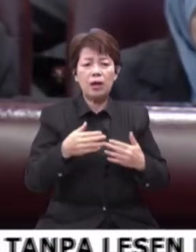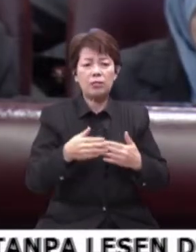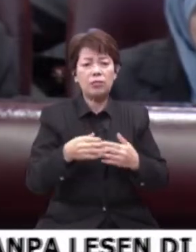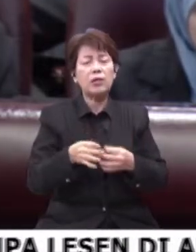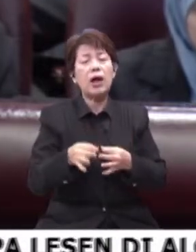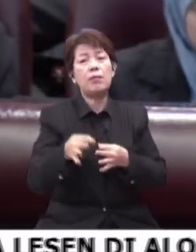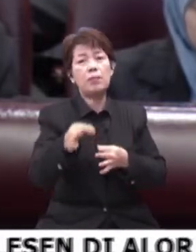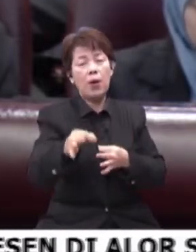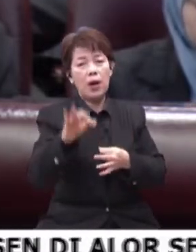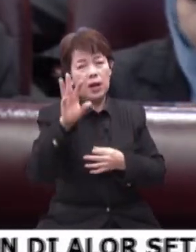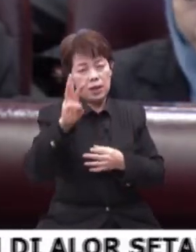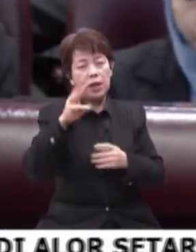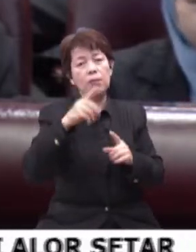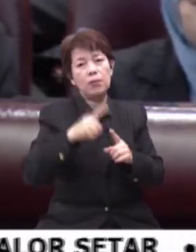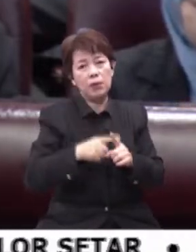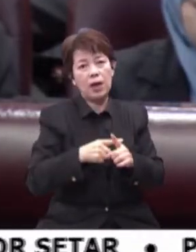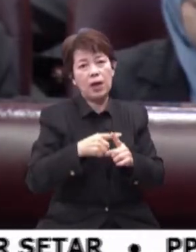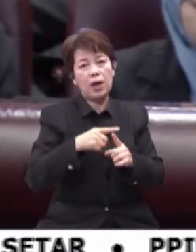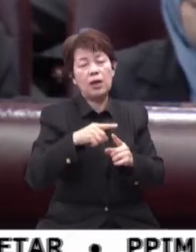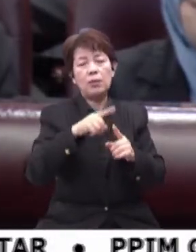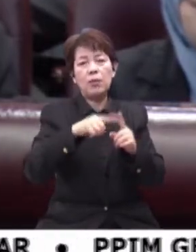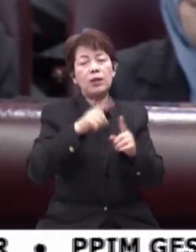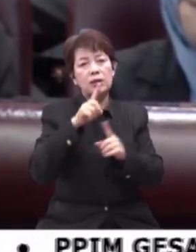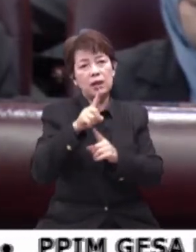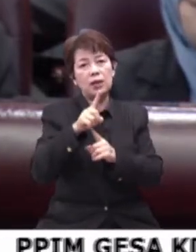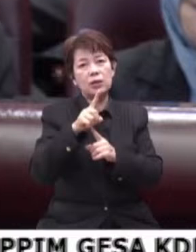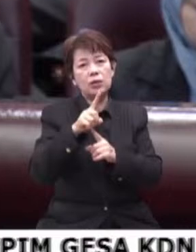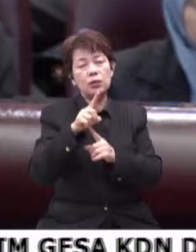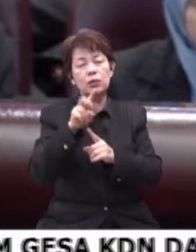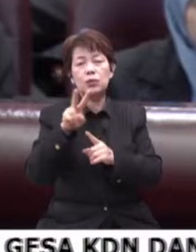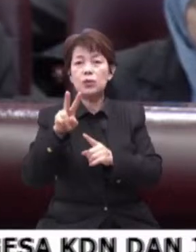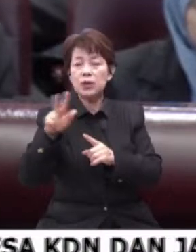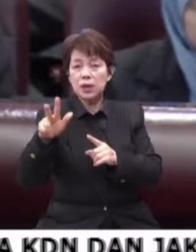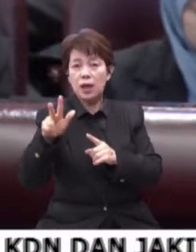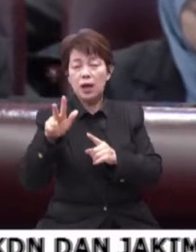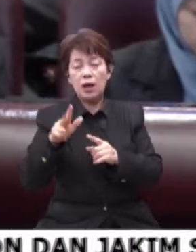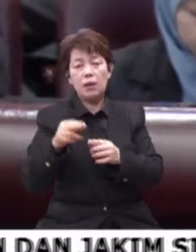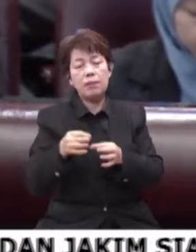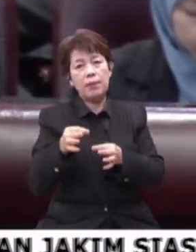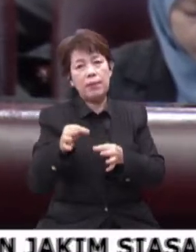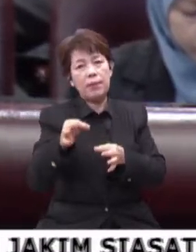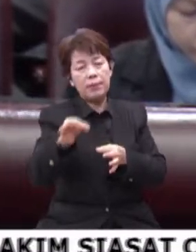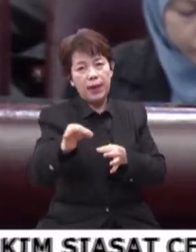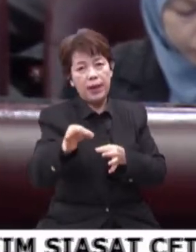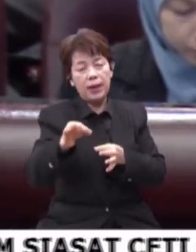dari Januari 203 susulan masalah kekurangan bakalan